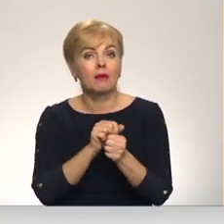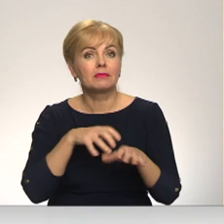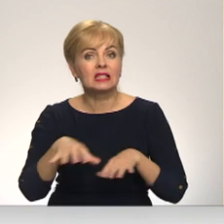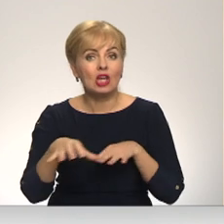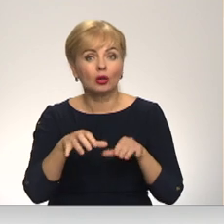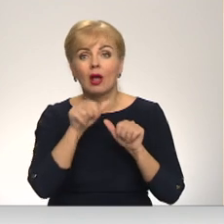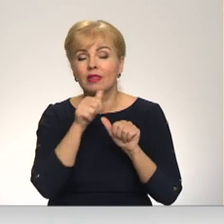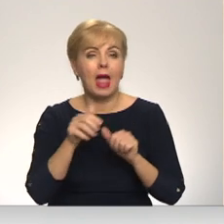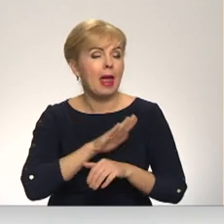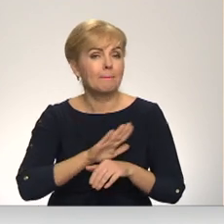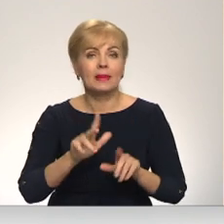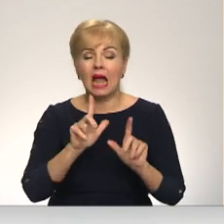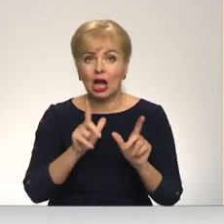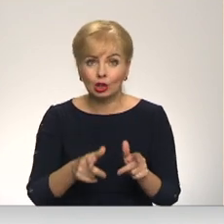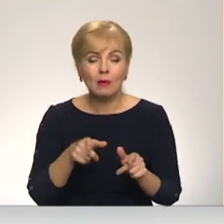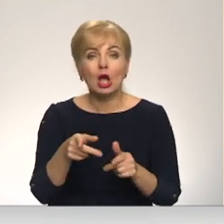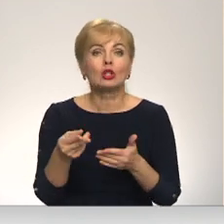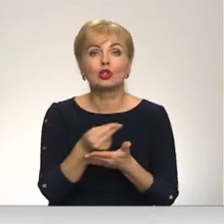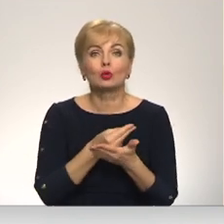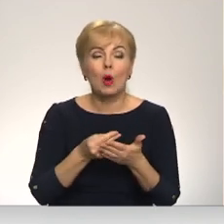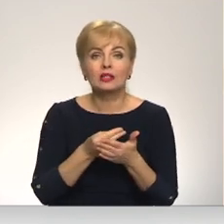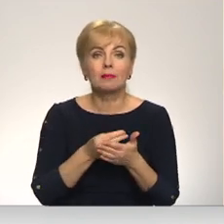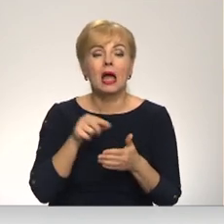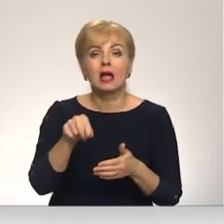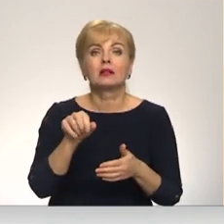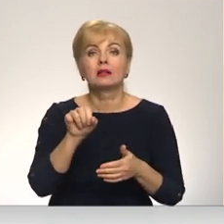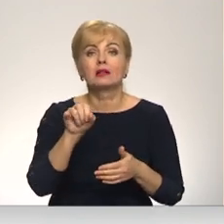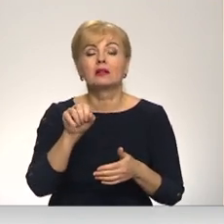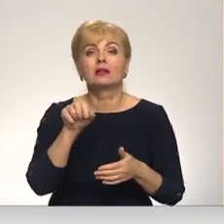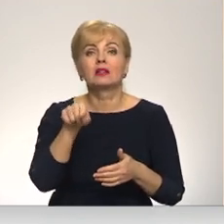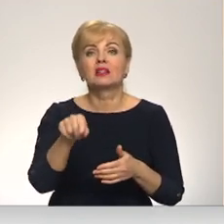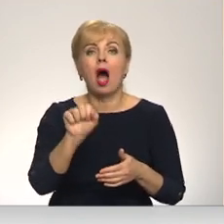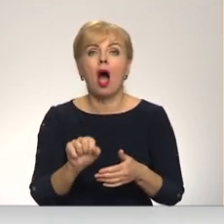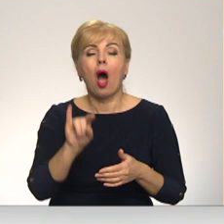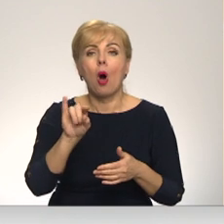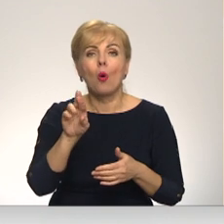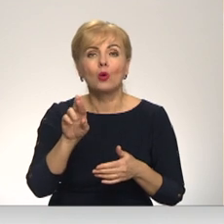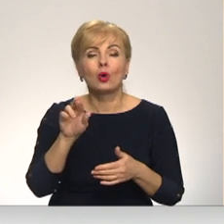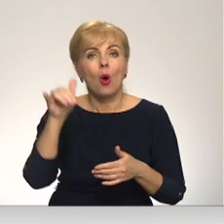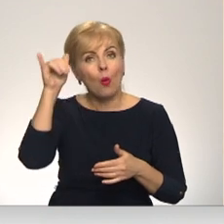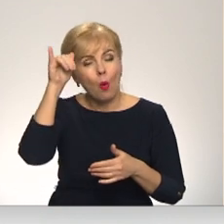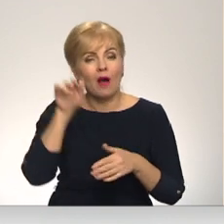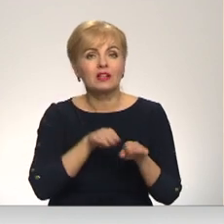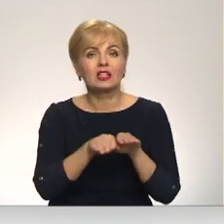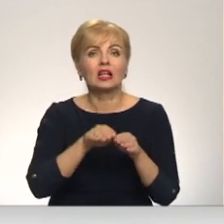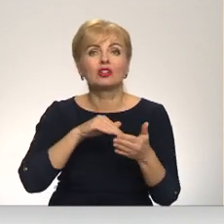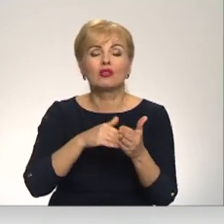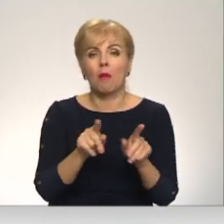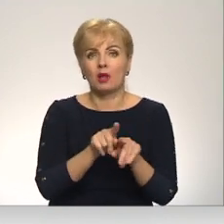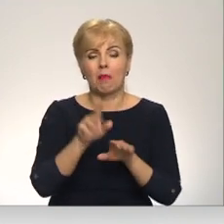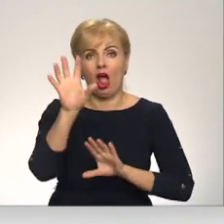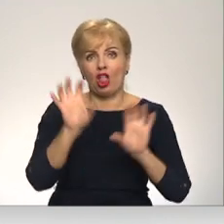gluži nepiekrītam, jo tas nozīmētu, ka taurgovis mums ir līdzīgā statusā, kā durši, vilki,